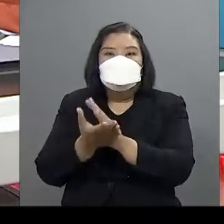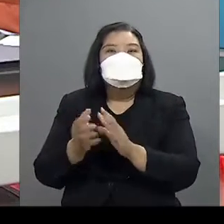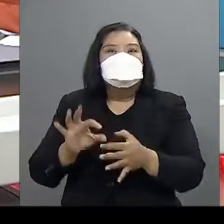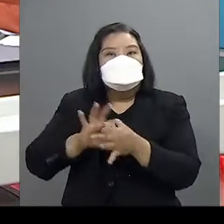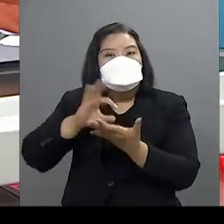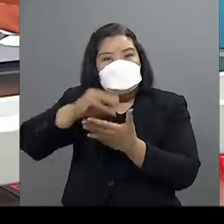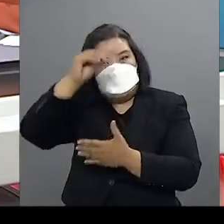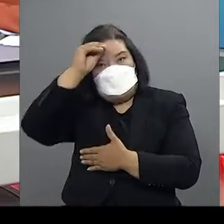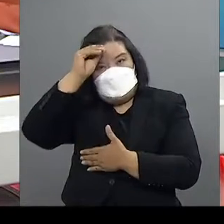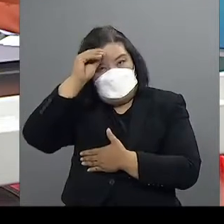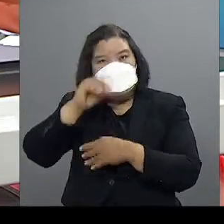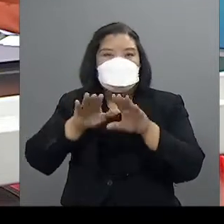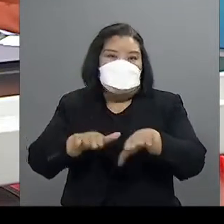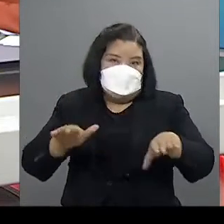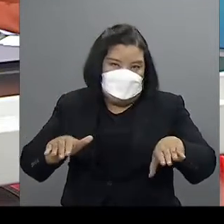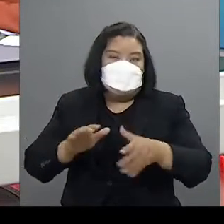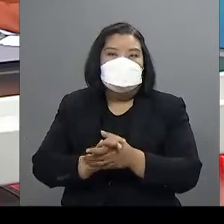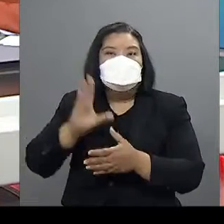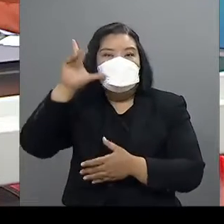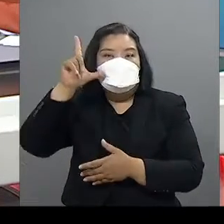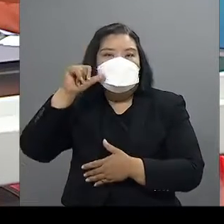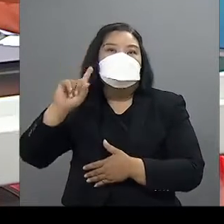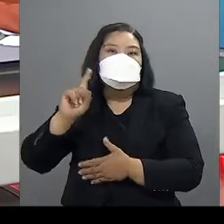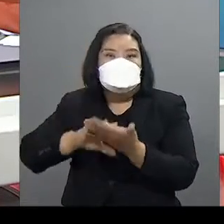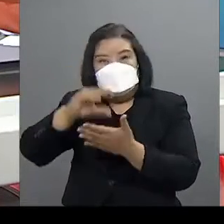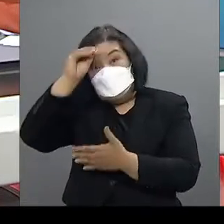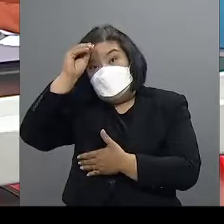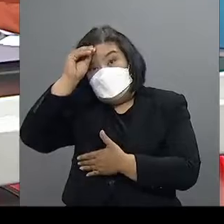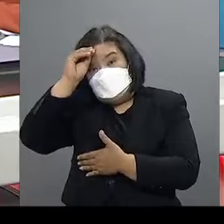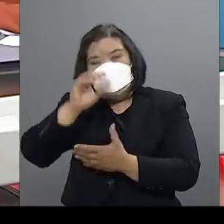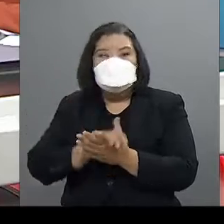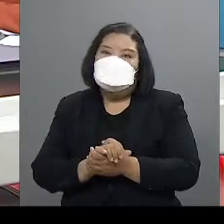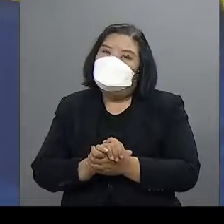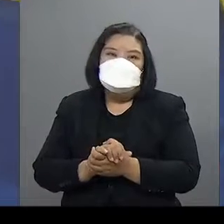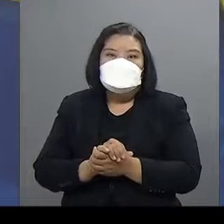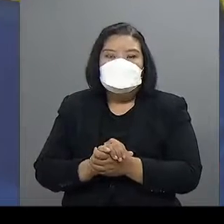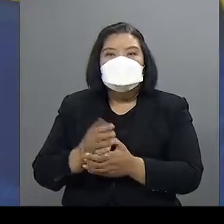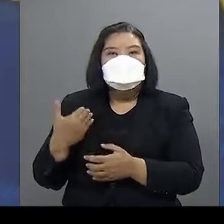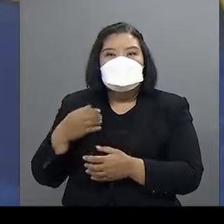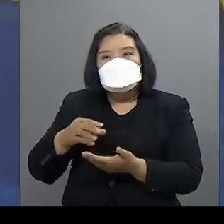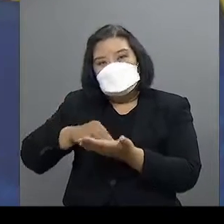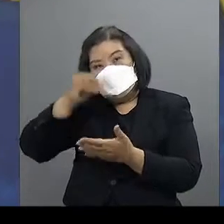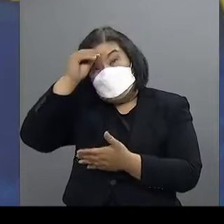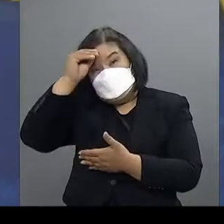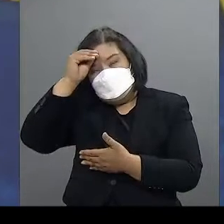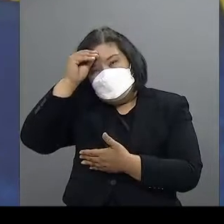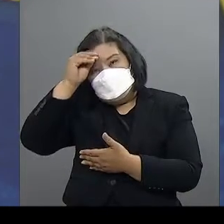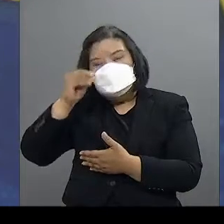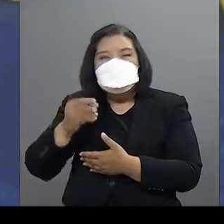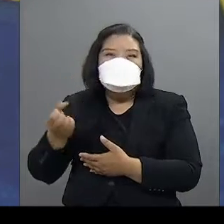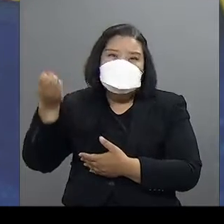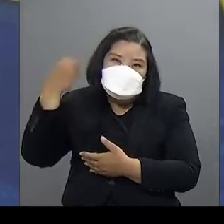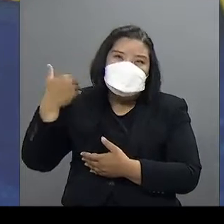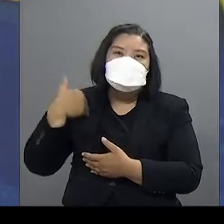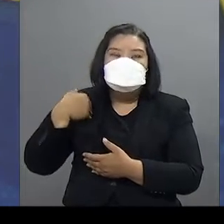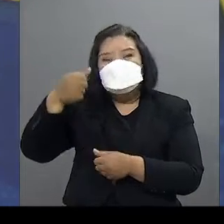แล้วค่ะผู้ปกครองก็พบว่าการเรียนของเด็กนั้นตกต่ําลงอย่างเห็นได้ชัดเลยนะคะแต่ก็ต้องยอมรับค่ะเพราะเกรงว่าจะเกิดการแ